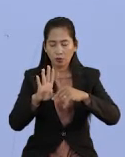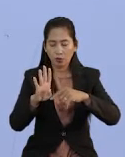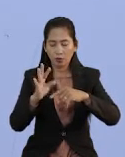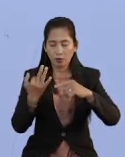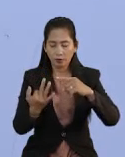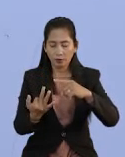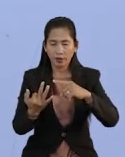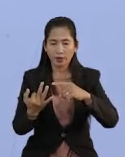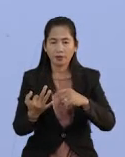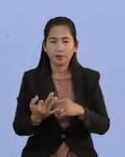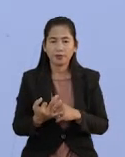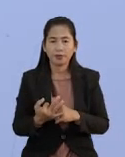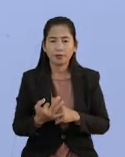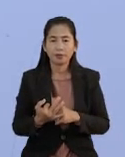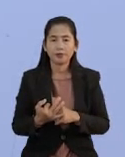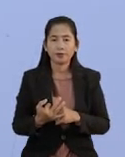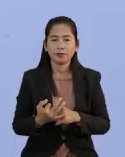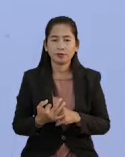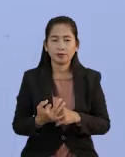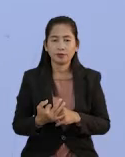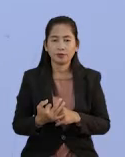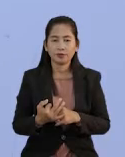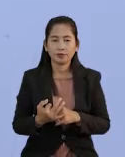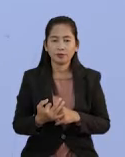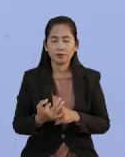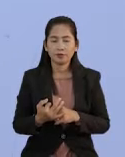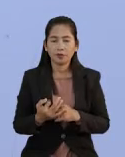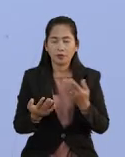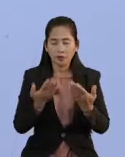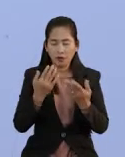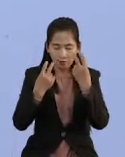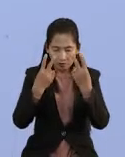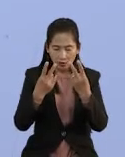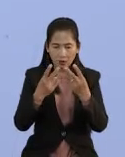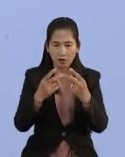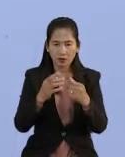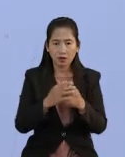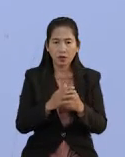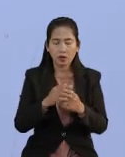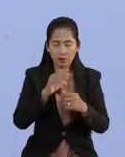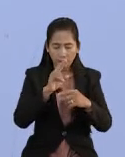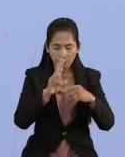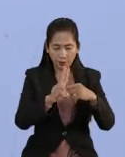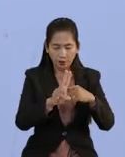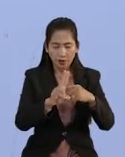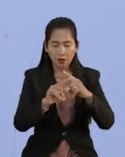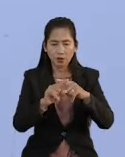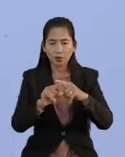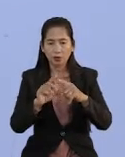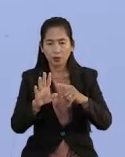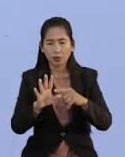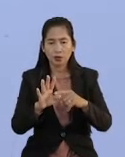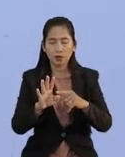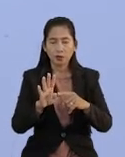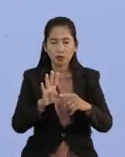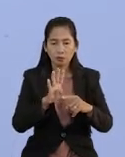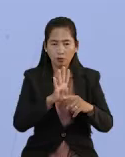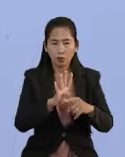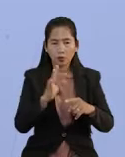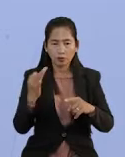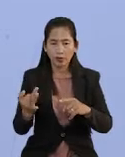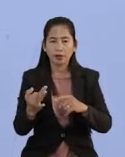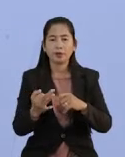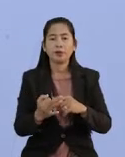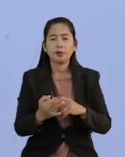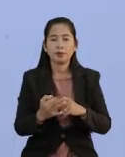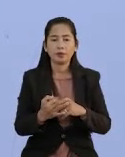buôn phía bầm bay chà nhưng chẳng con mơ cầm nào pì tự buôn buôn ít tự